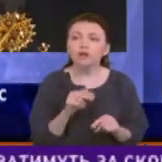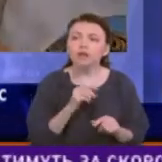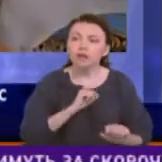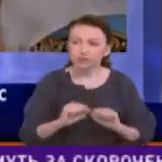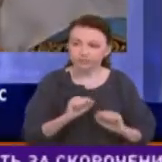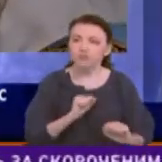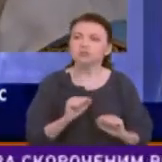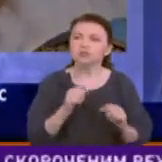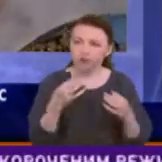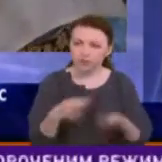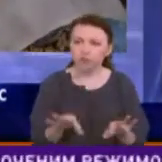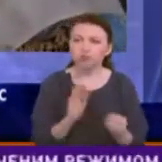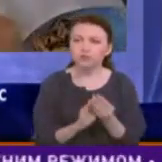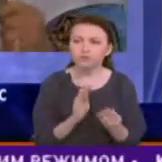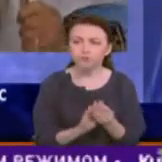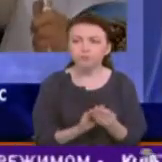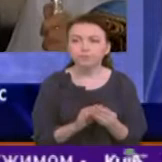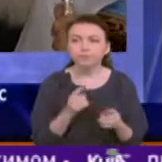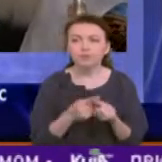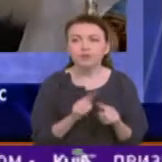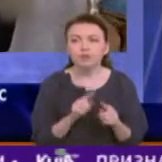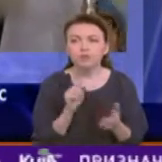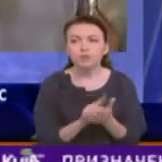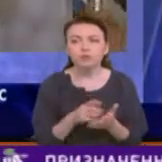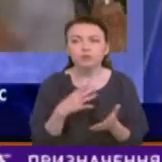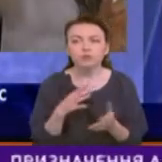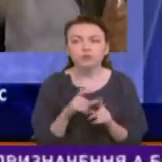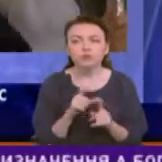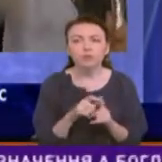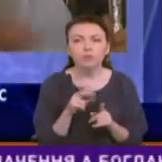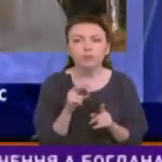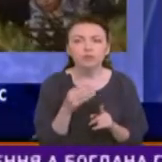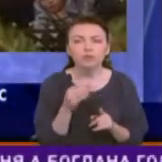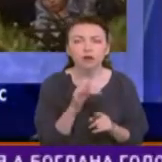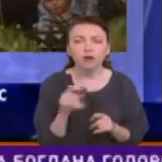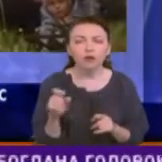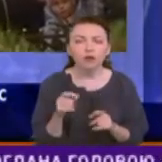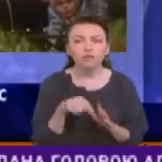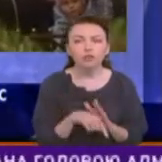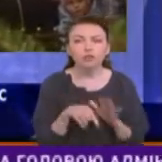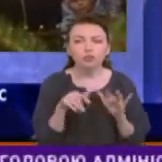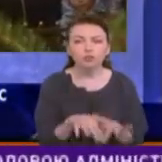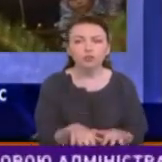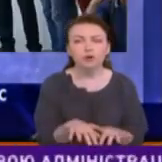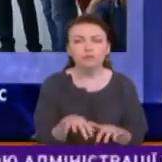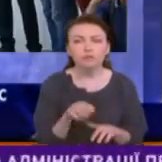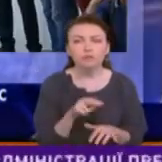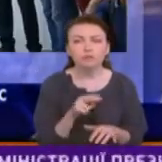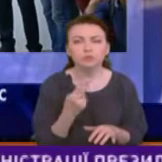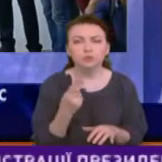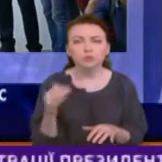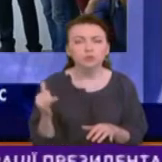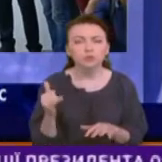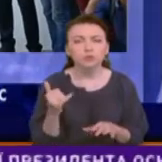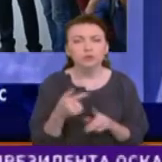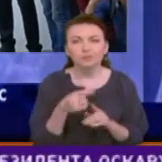керівництво. Реалізовано це мало бути, за словами патріарха, за формулою «внутрішні справи ПЦУ» – це відповідальність